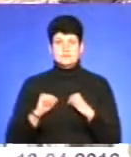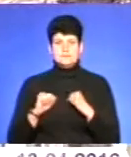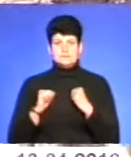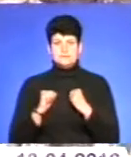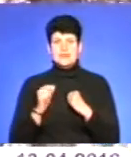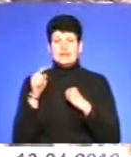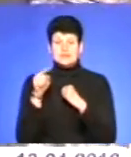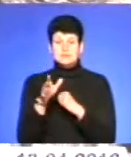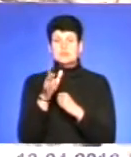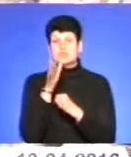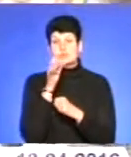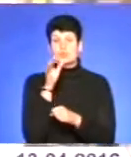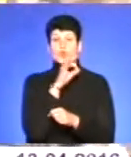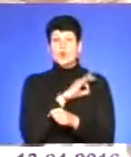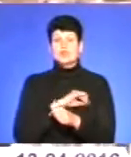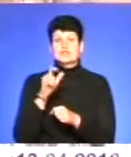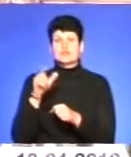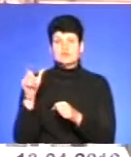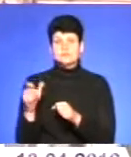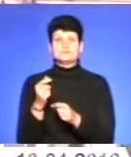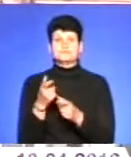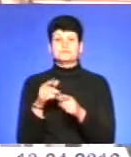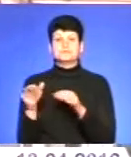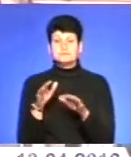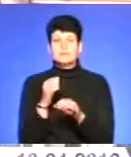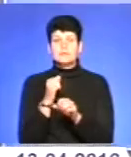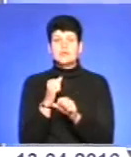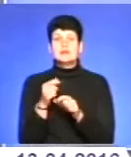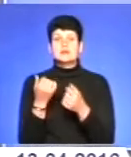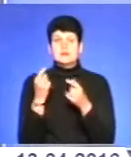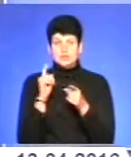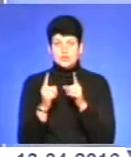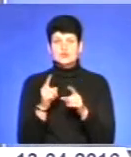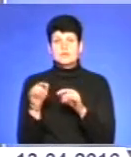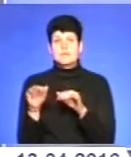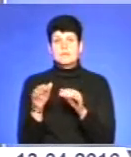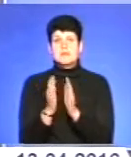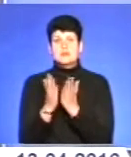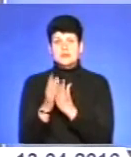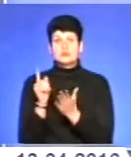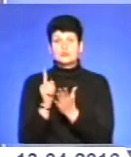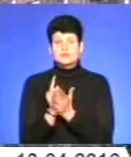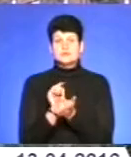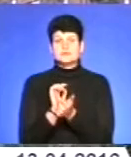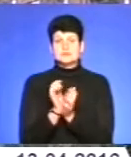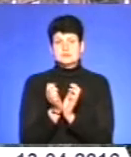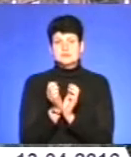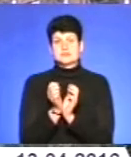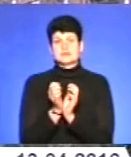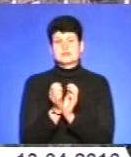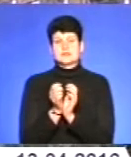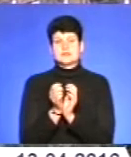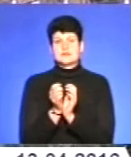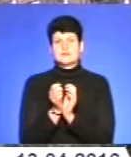А тим часом користувачі та працівники діючої бібліотеки змушені тулитися у невеличких тісних приміщеннях